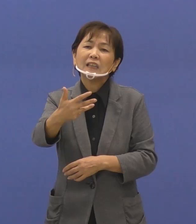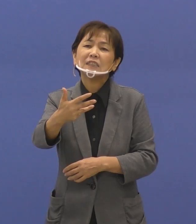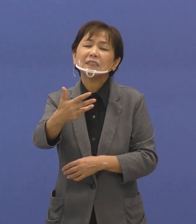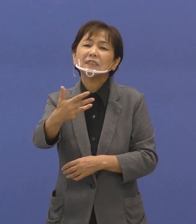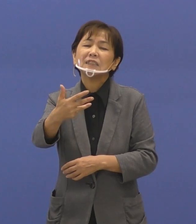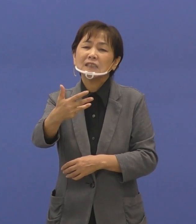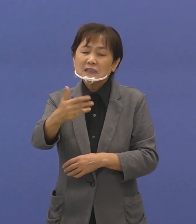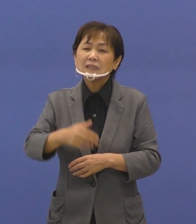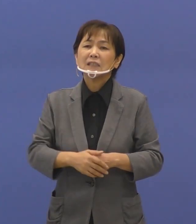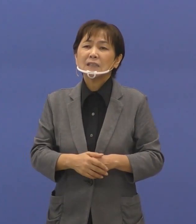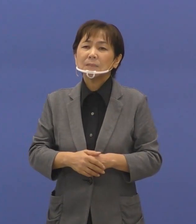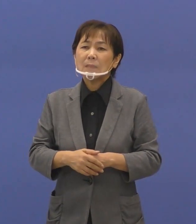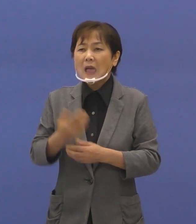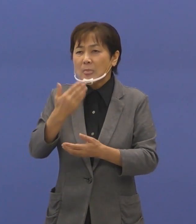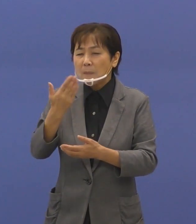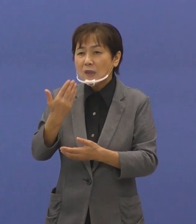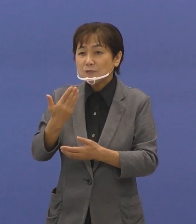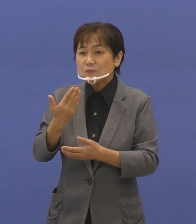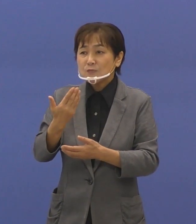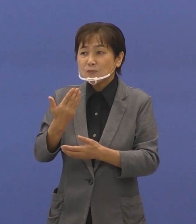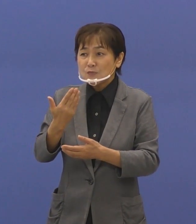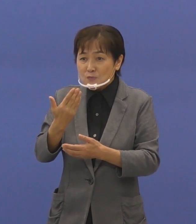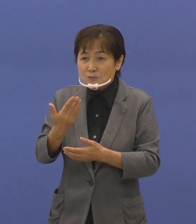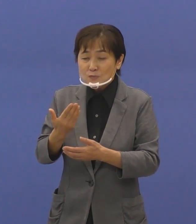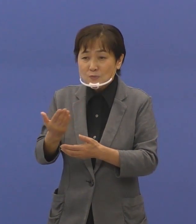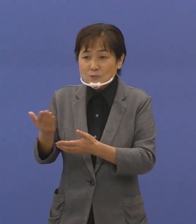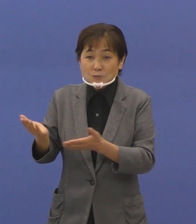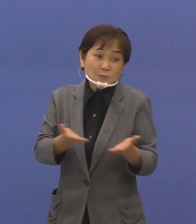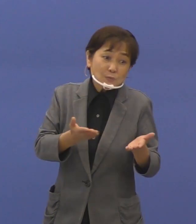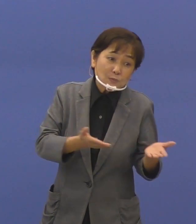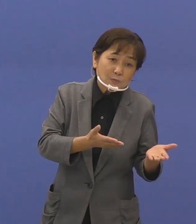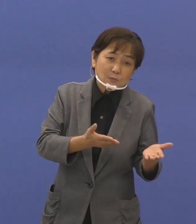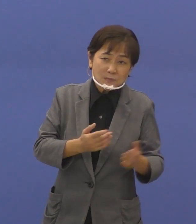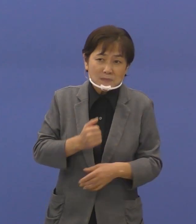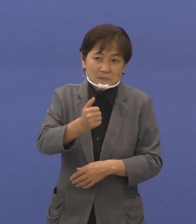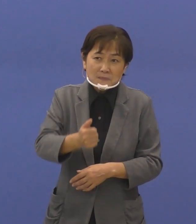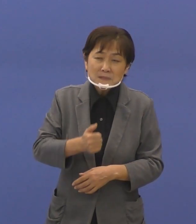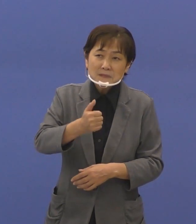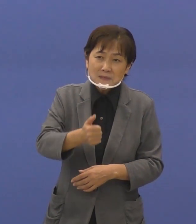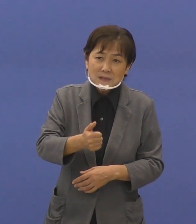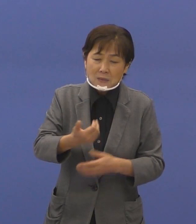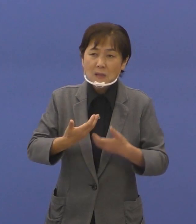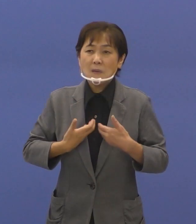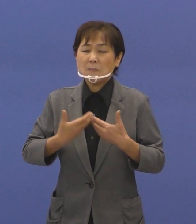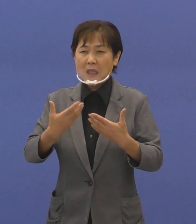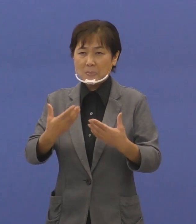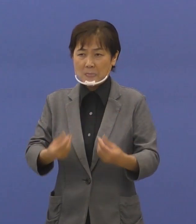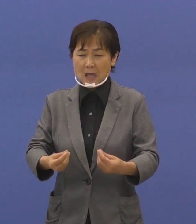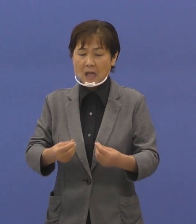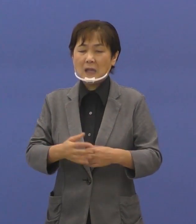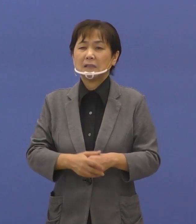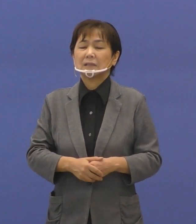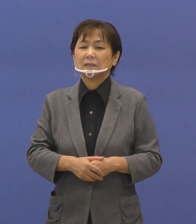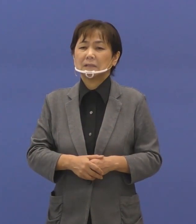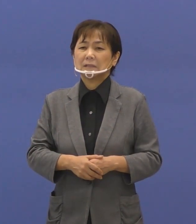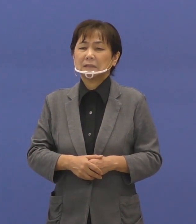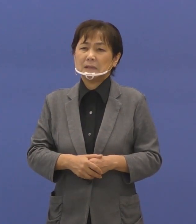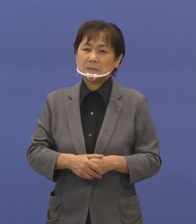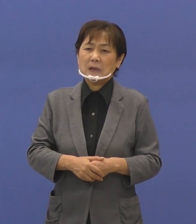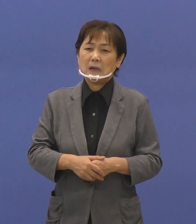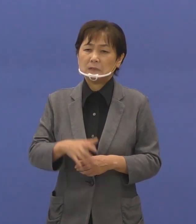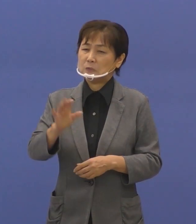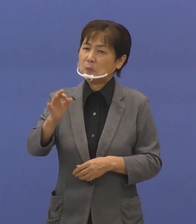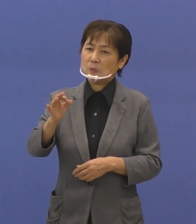待、まあ、その他、まあ、商品券など、まあ、8万円近くの供与を受けていたということで、まあ、決して少な